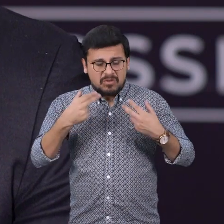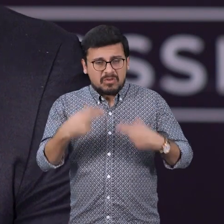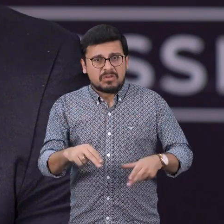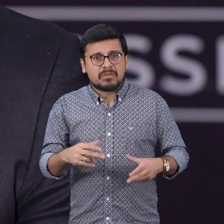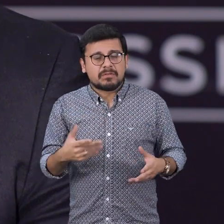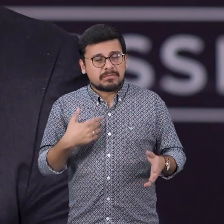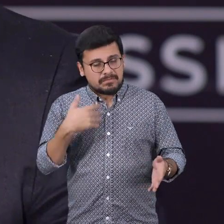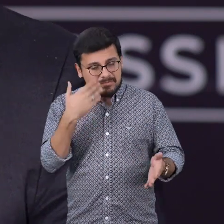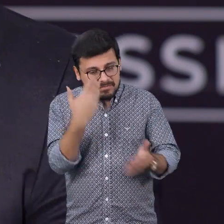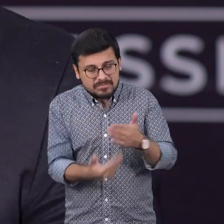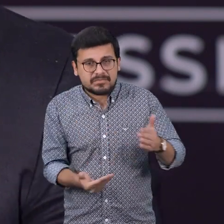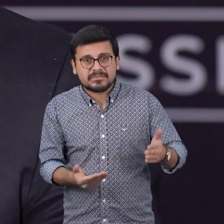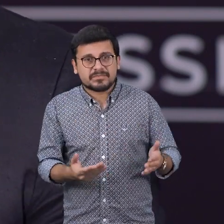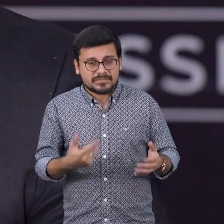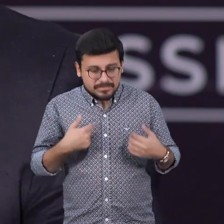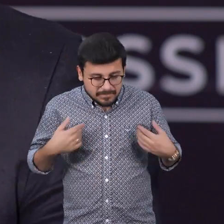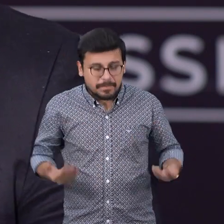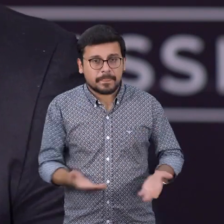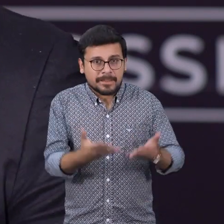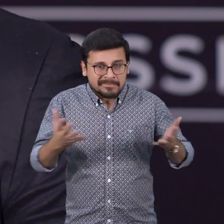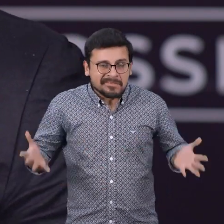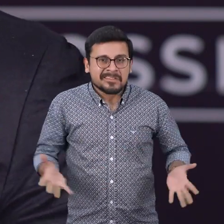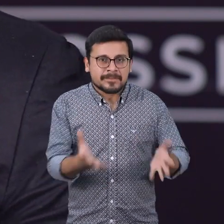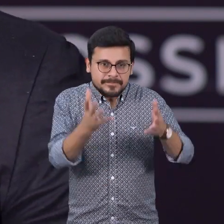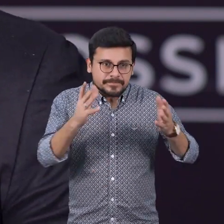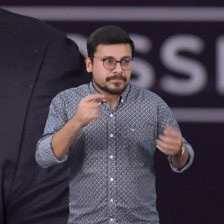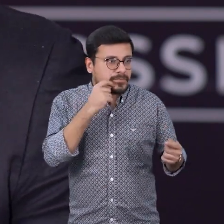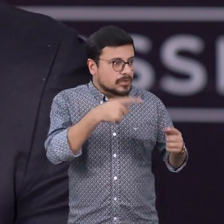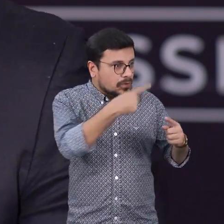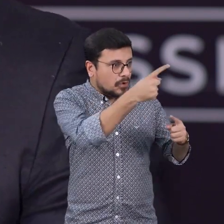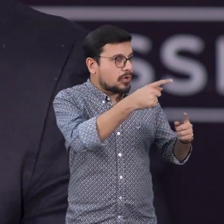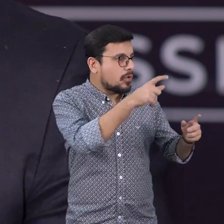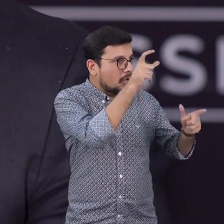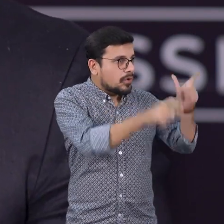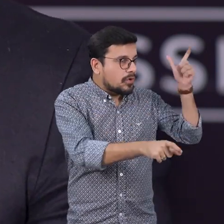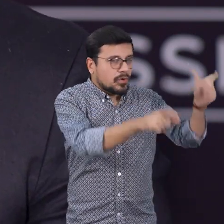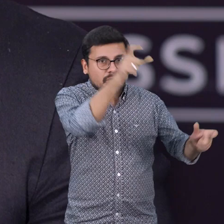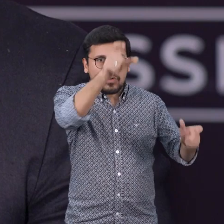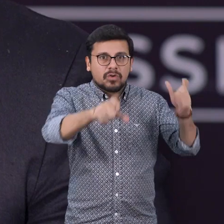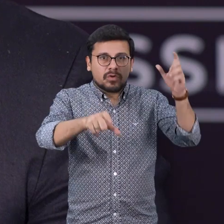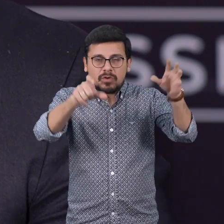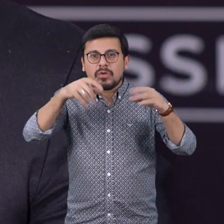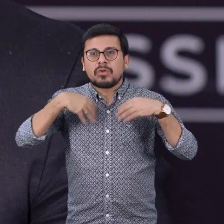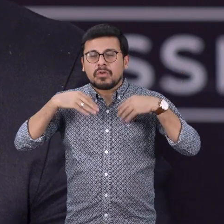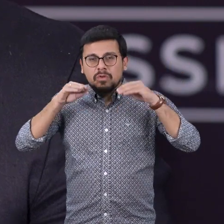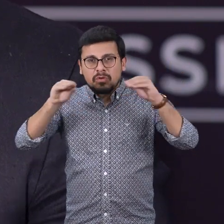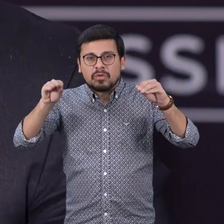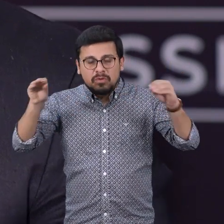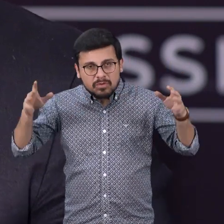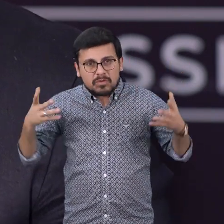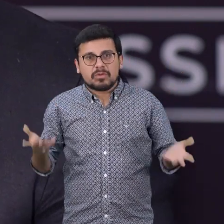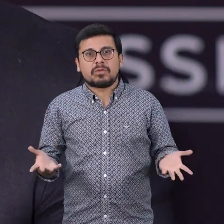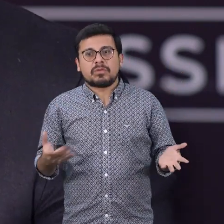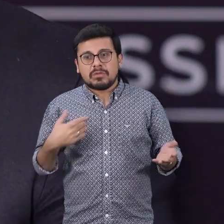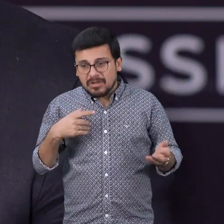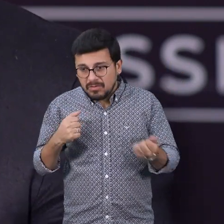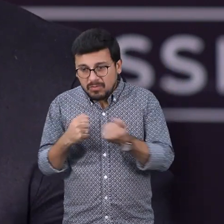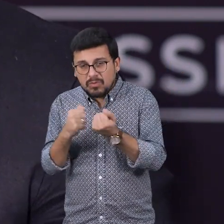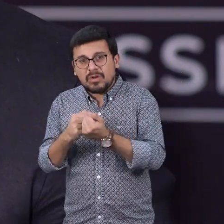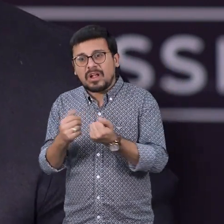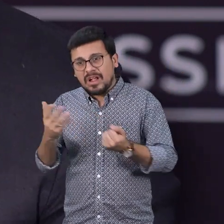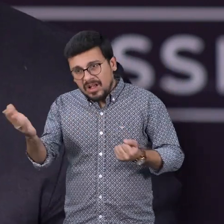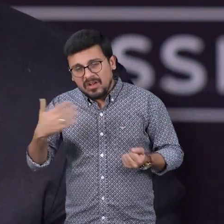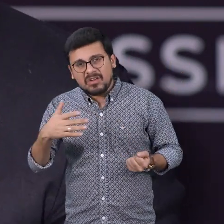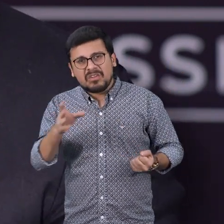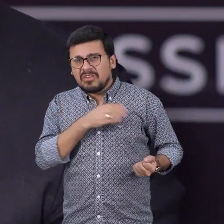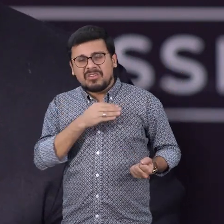سیٹ سکھاتے ہیں. جیسے ایک ہمارا بہت ہی پیارا سا ادارہ ہے, اور ہم وہاں پر بچیاں ہیں کافی ساری,